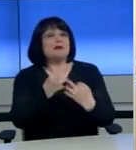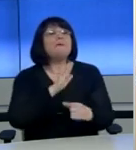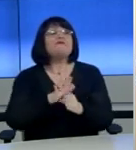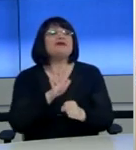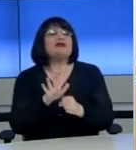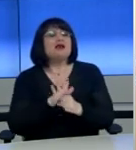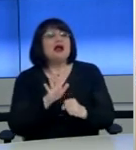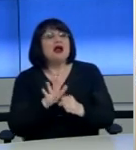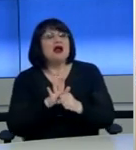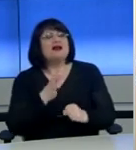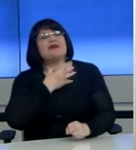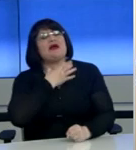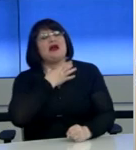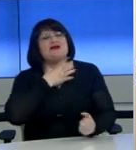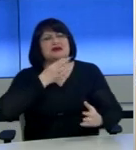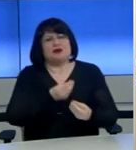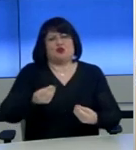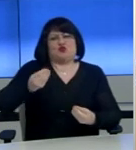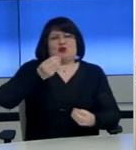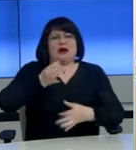πούμε τίποτα.